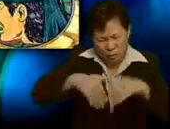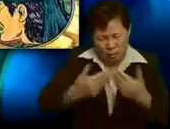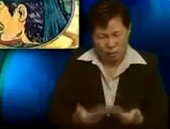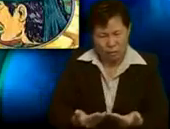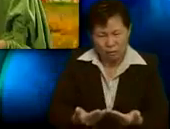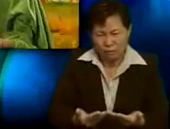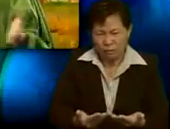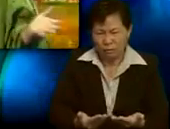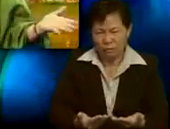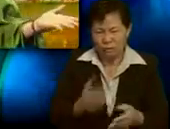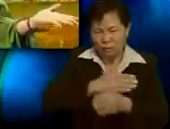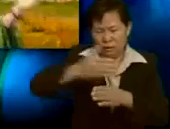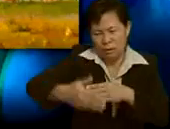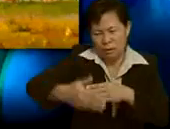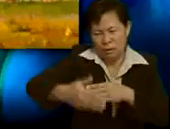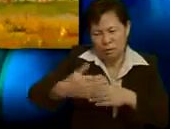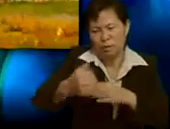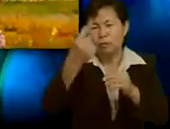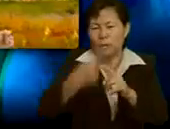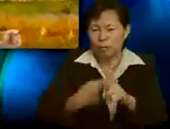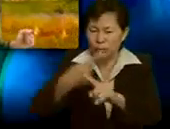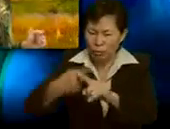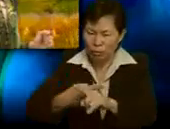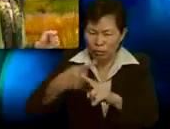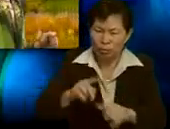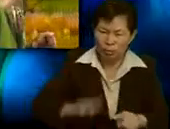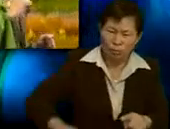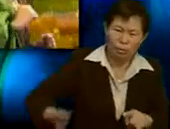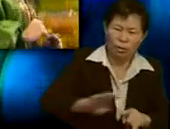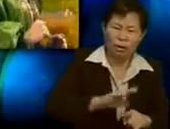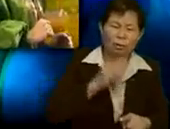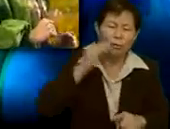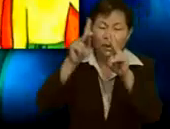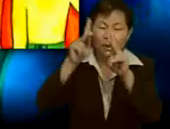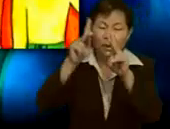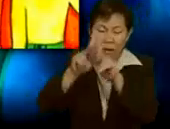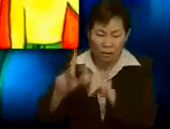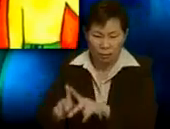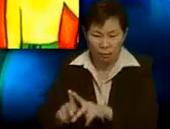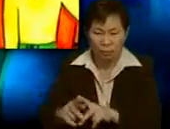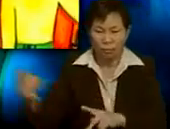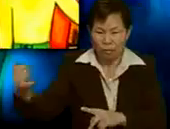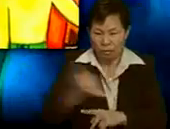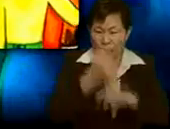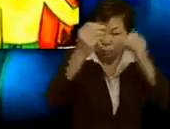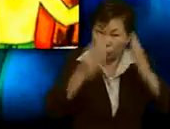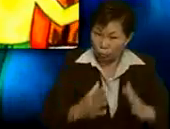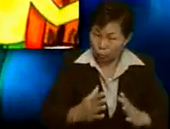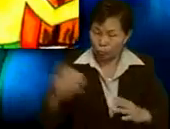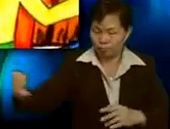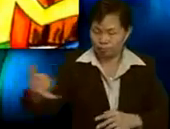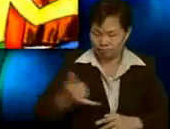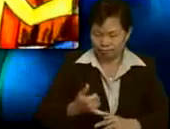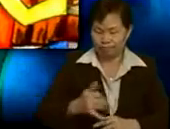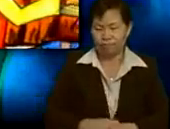Bagaimana?" Selepas beberapa bulan, mereka pulang ke kampung dan menziarahi guru mereka.